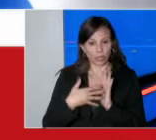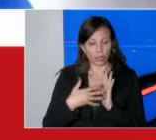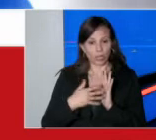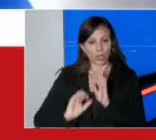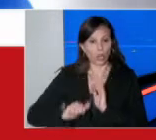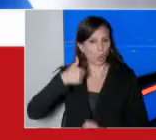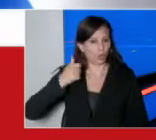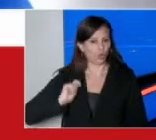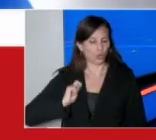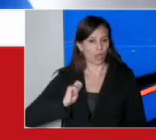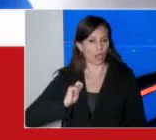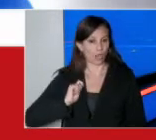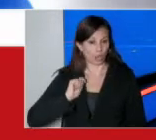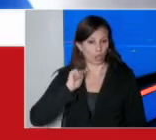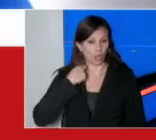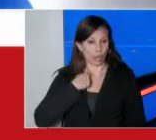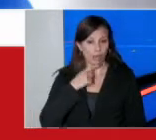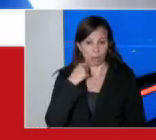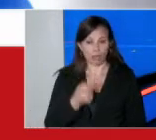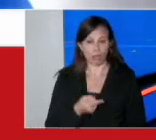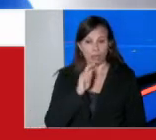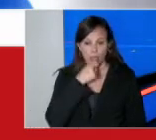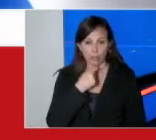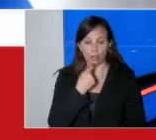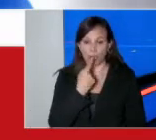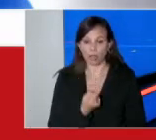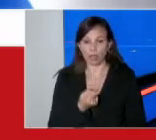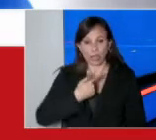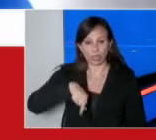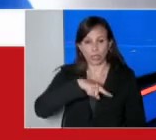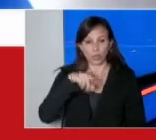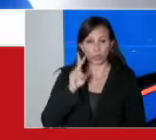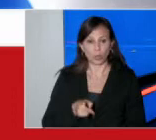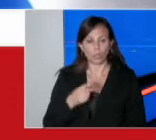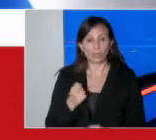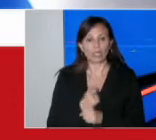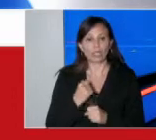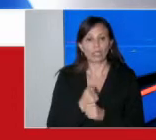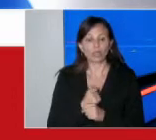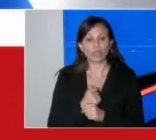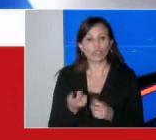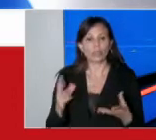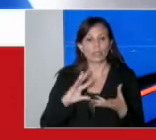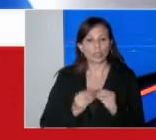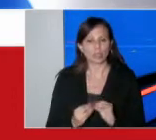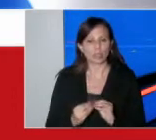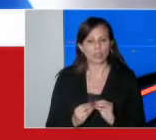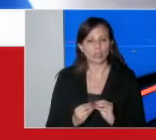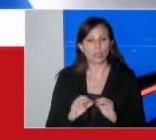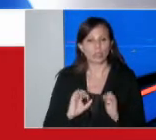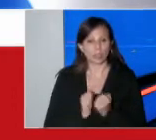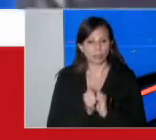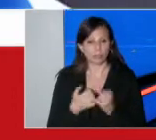השבק. וראש השבק אמר בעצמו, אנחנו יכולים לעשות את זה רק כשזה קטן ומצומצם. Okay. אם זה